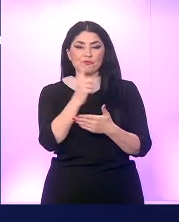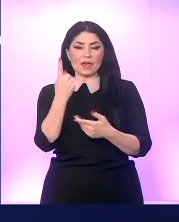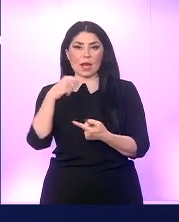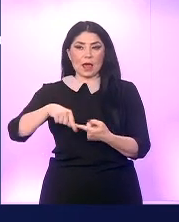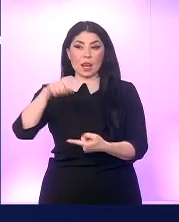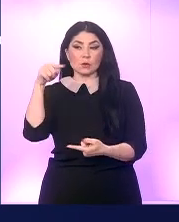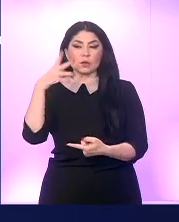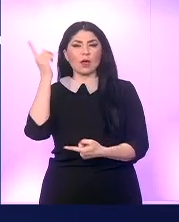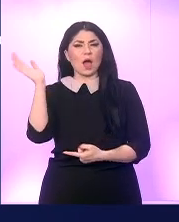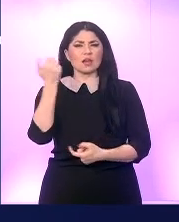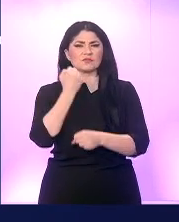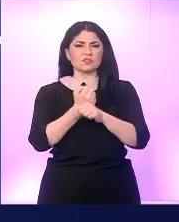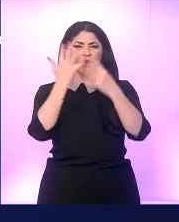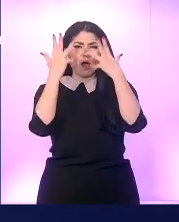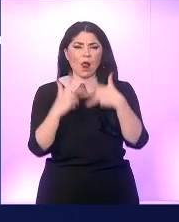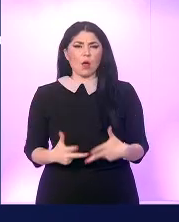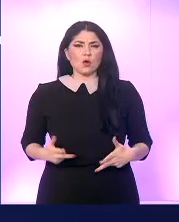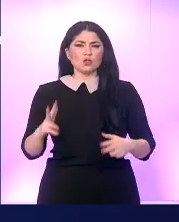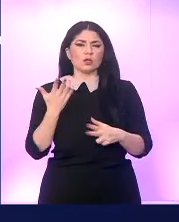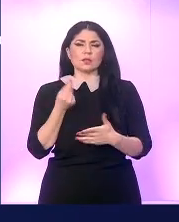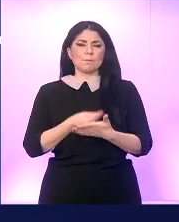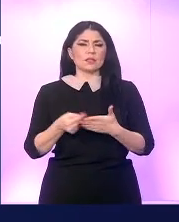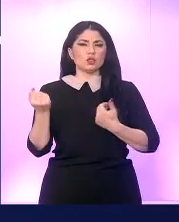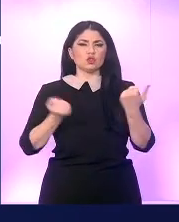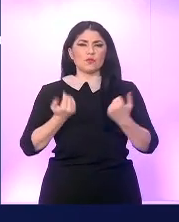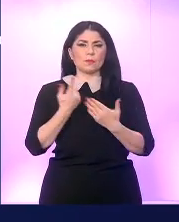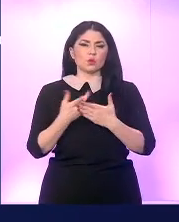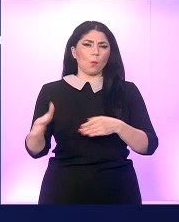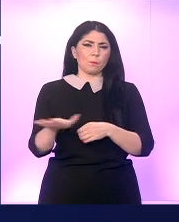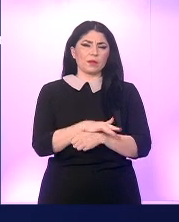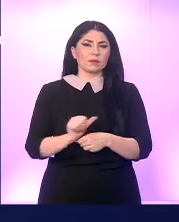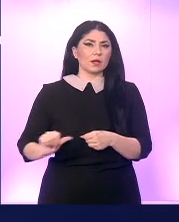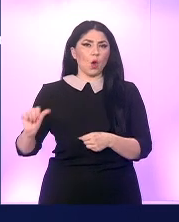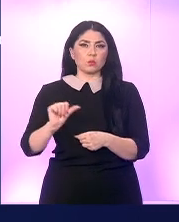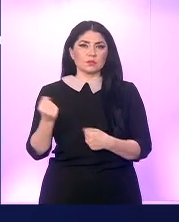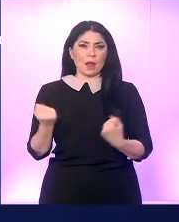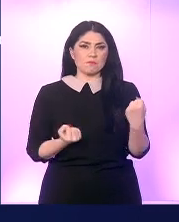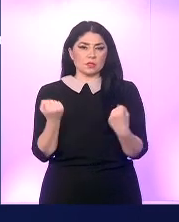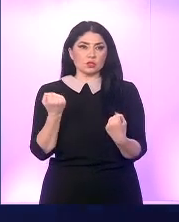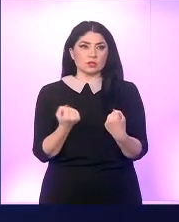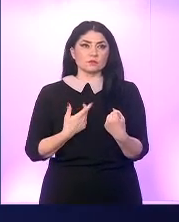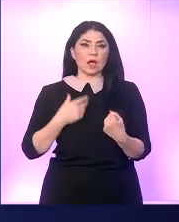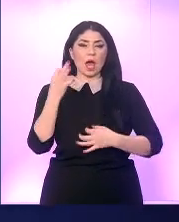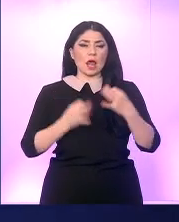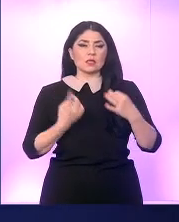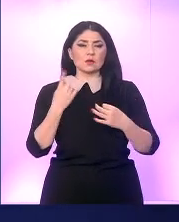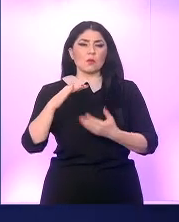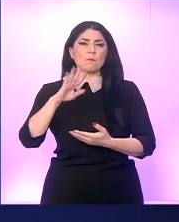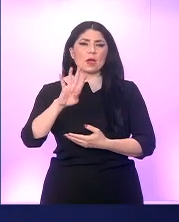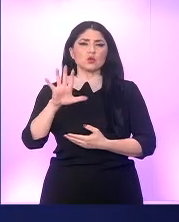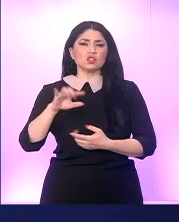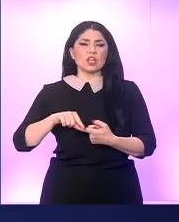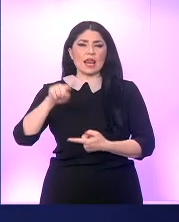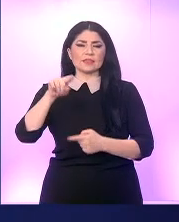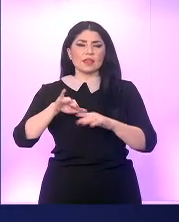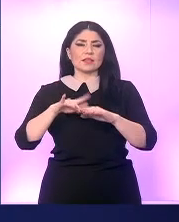litru. Haideți să calculăm și cât dau șoferii în prezent pentru un plin de combustibil și luăm cazul unui rezervor de 45